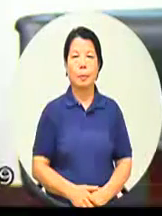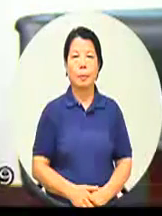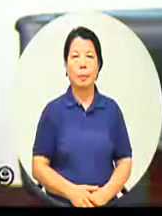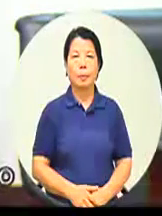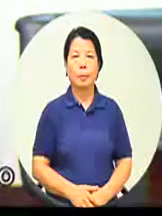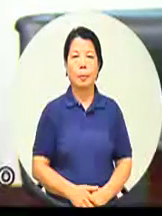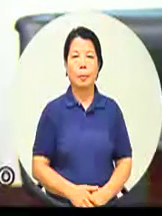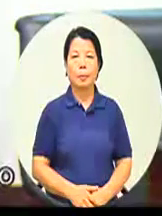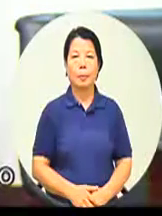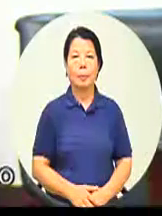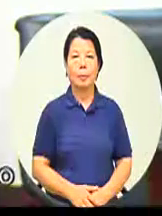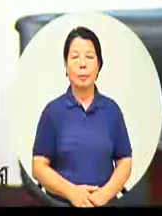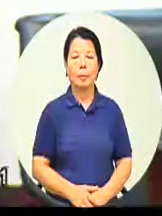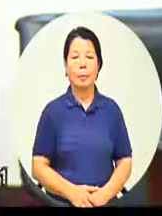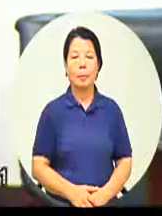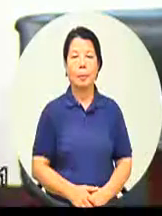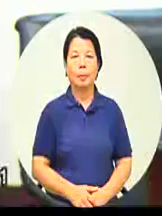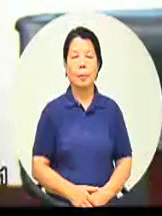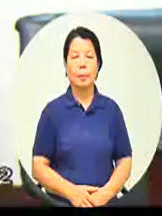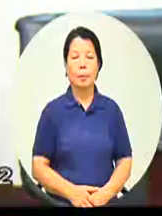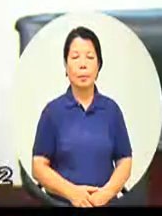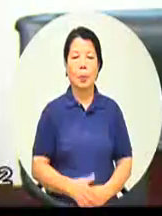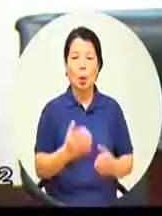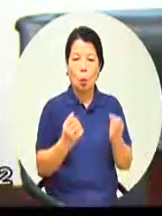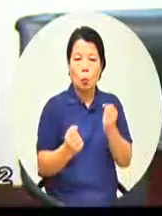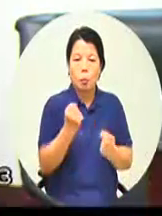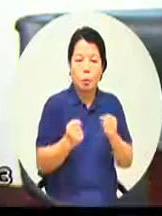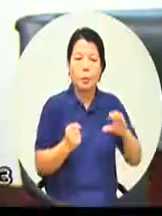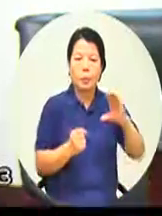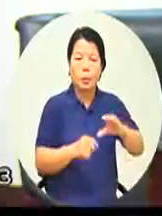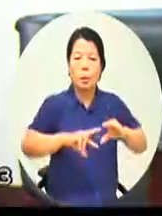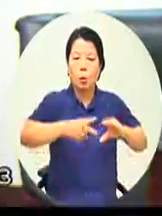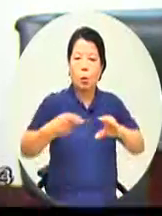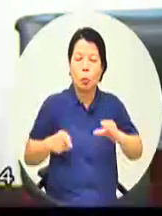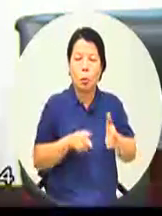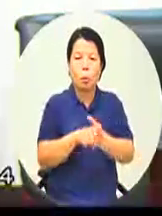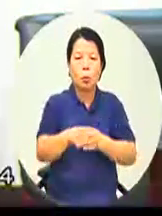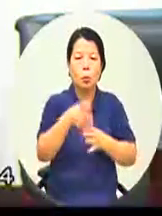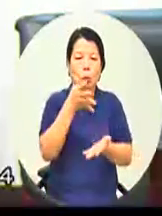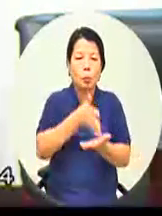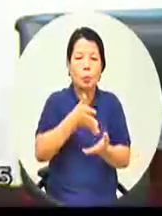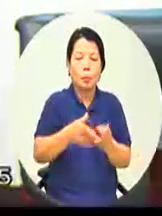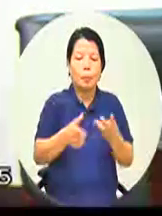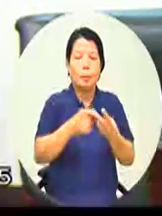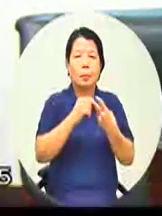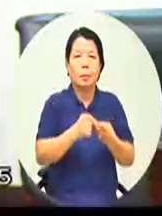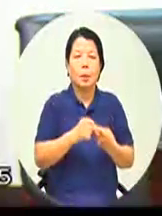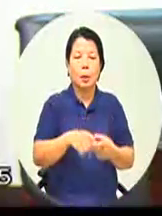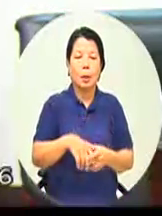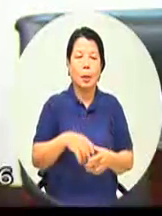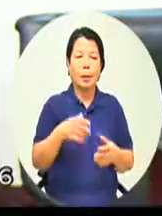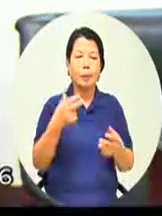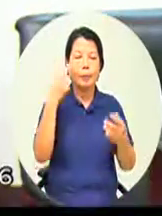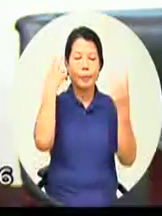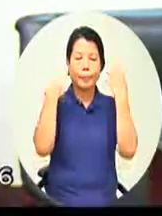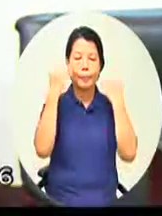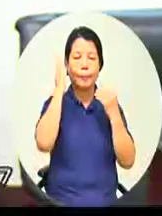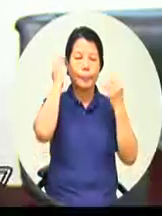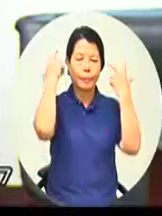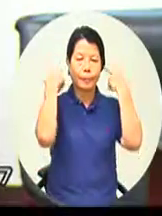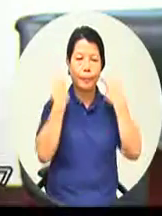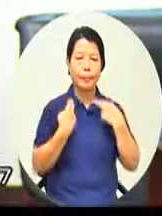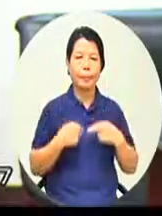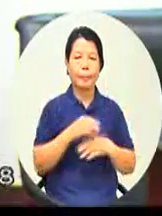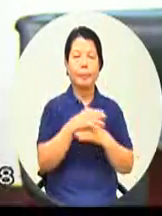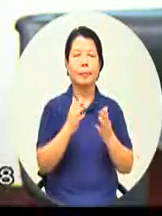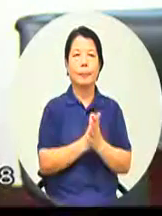汽车的修复的专业讲师，还是美法的讲师，来把咱的纳入一个多的课